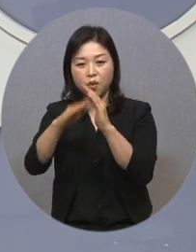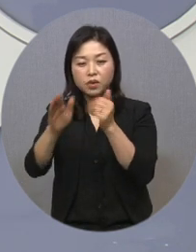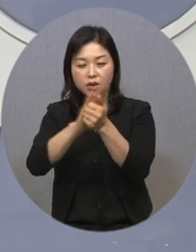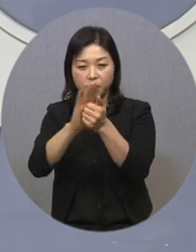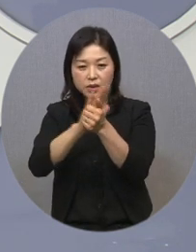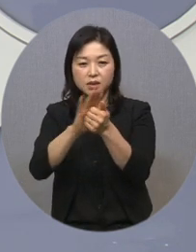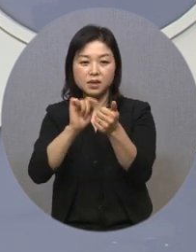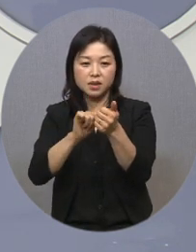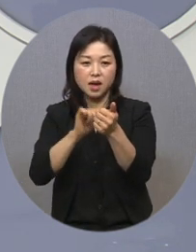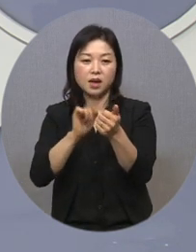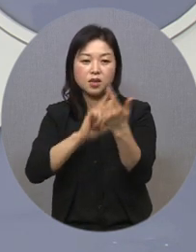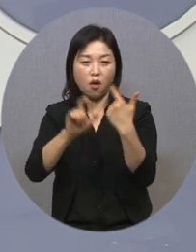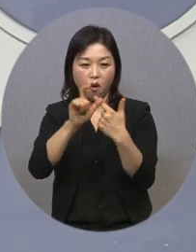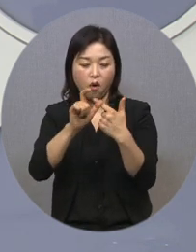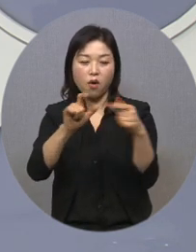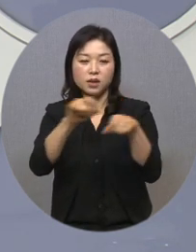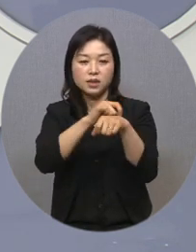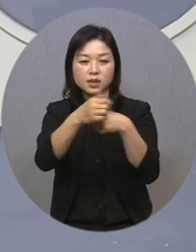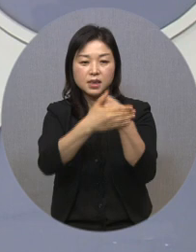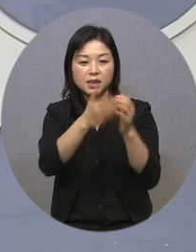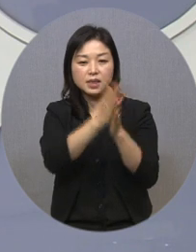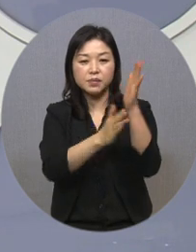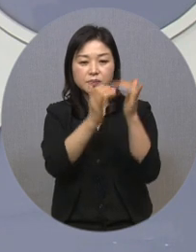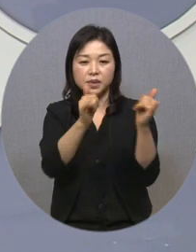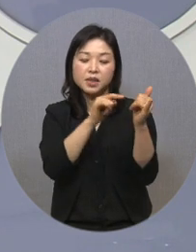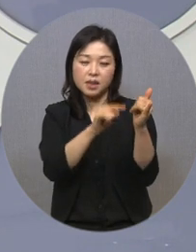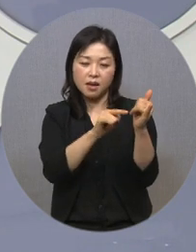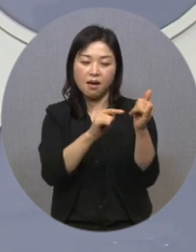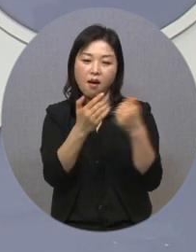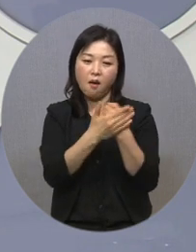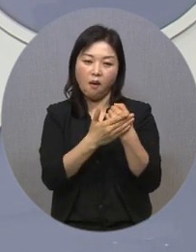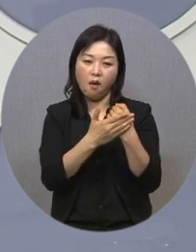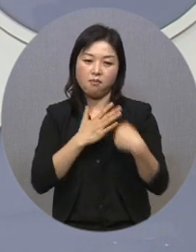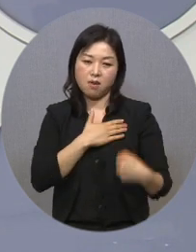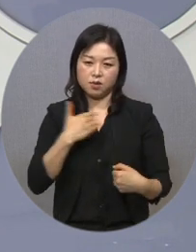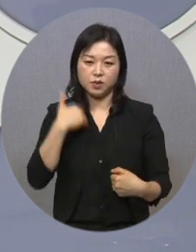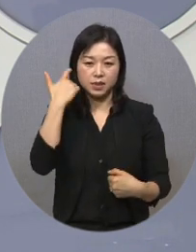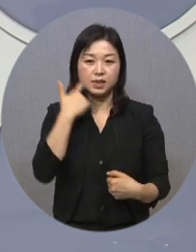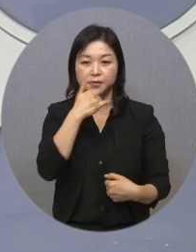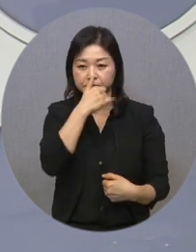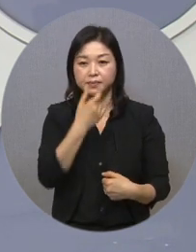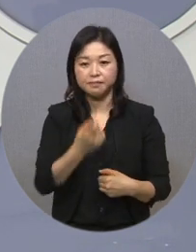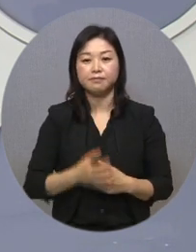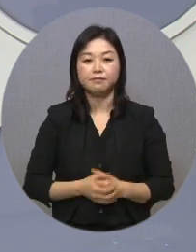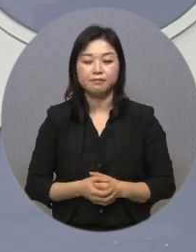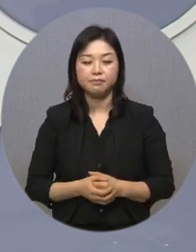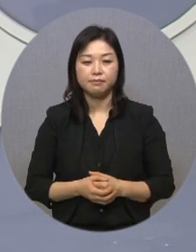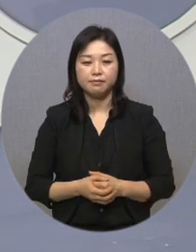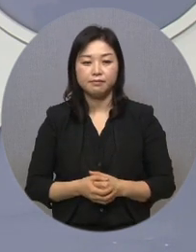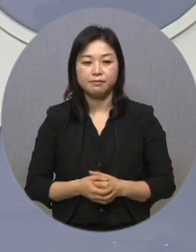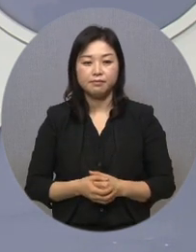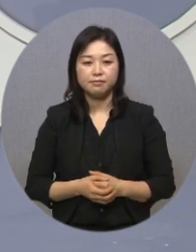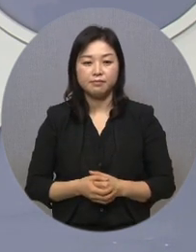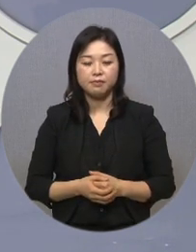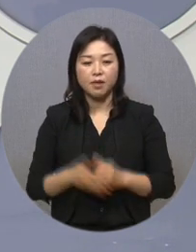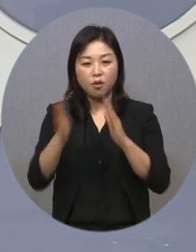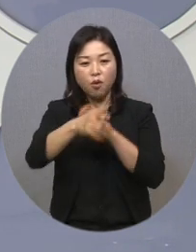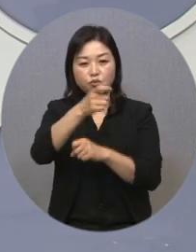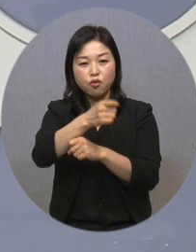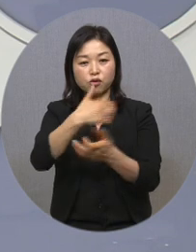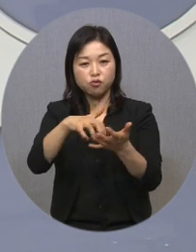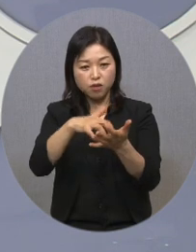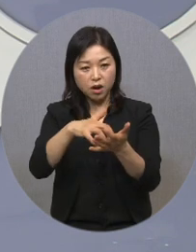공공서비스의 질이 특례시 시민들이 높아지는 이런 상황이 되겠습니다. 아까 공무원의